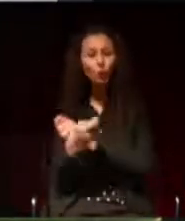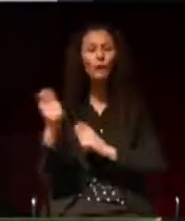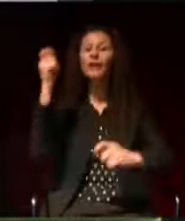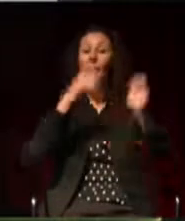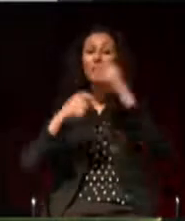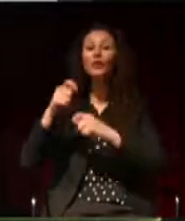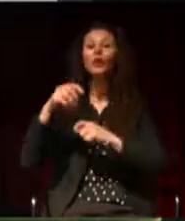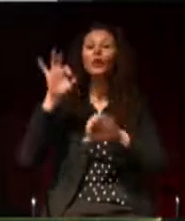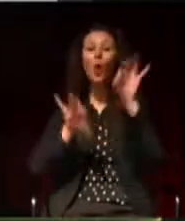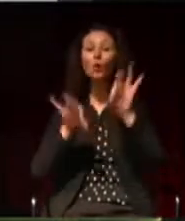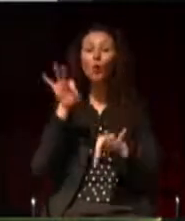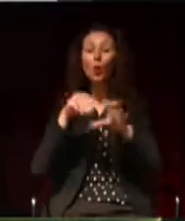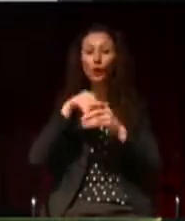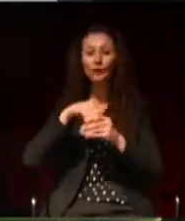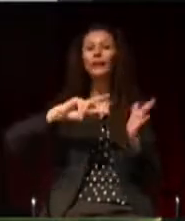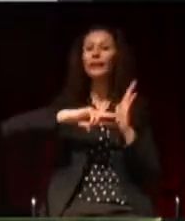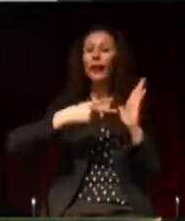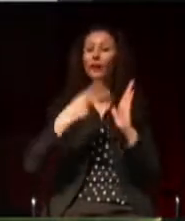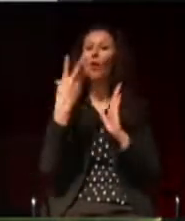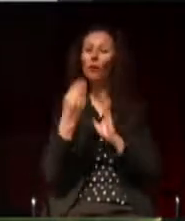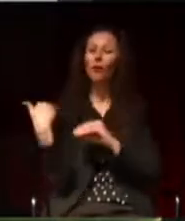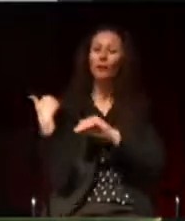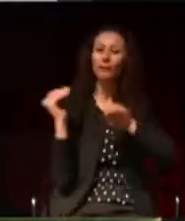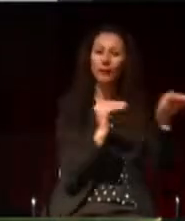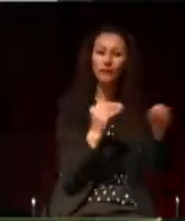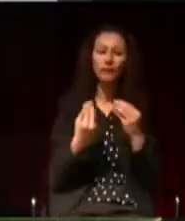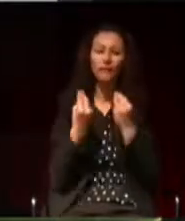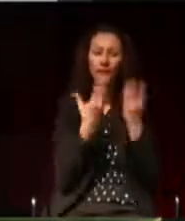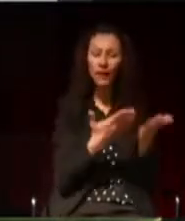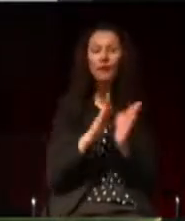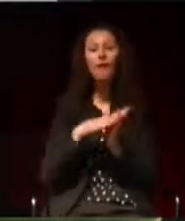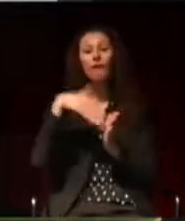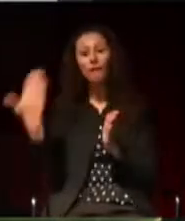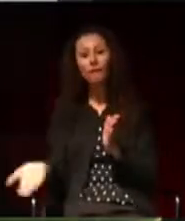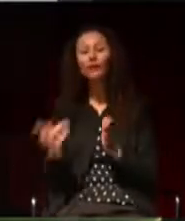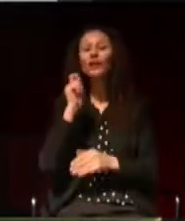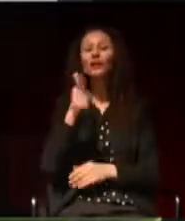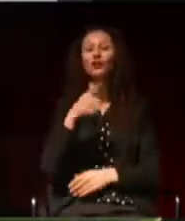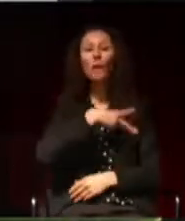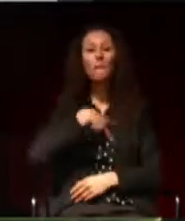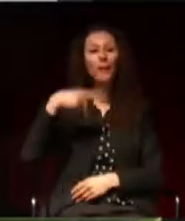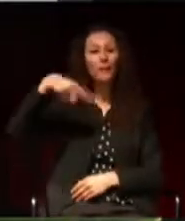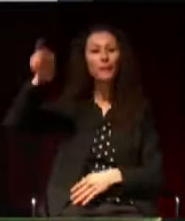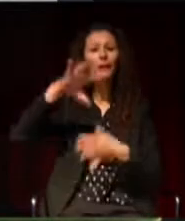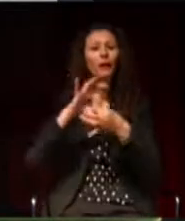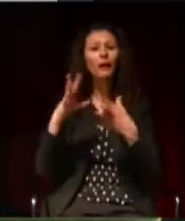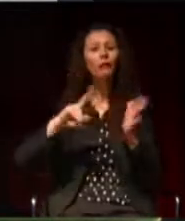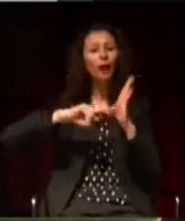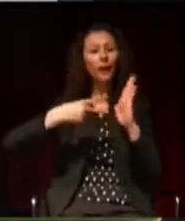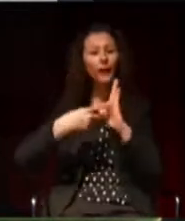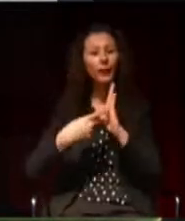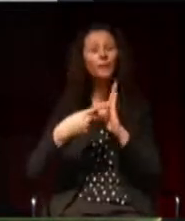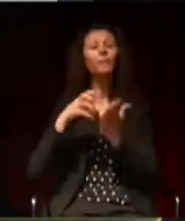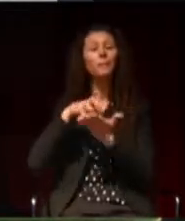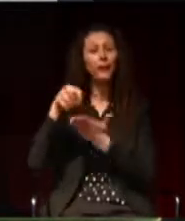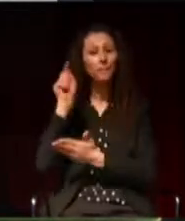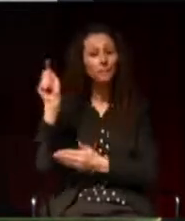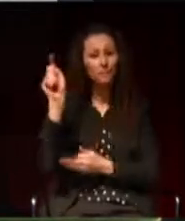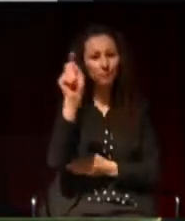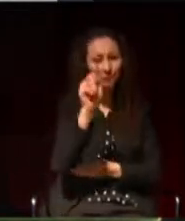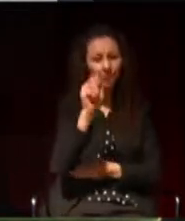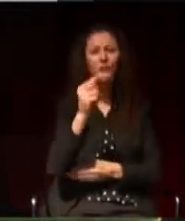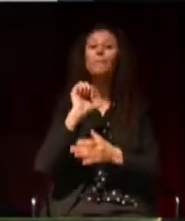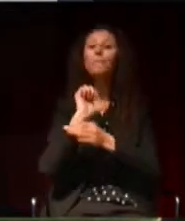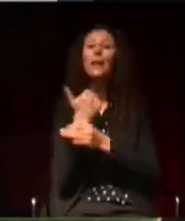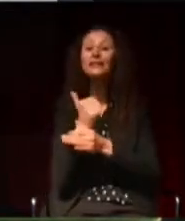yapı kontrol dairelerimiz teknik olarak da destek vererek, ayrıca ilçe belediyelerimizin ilgili teknik birimleri